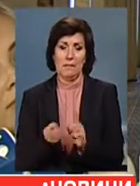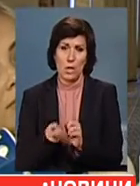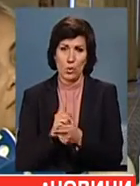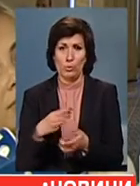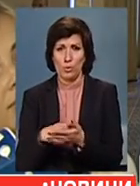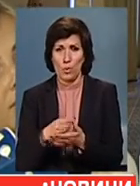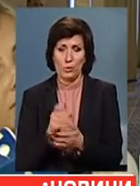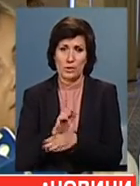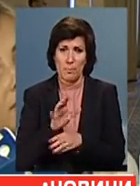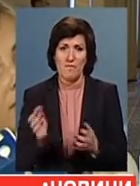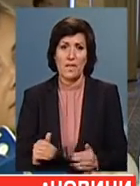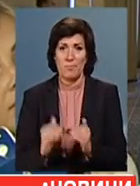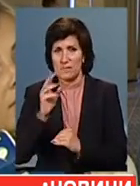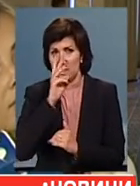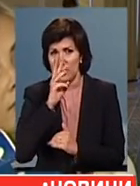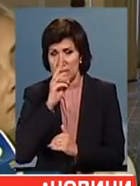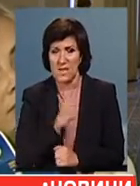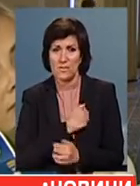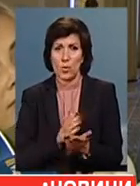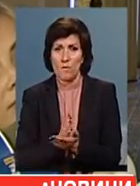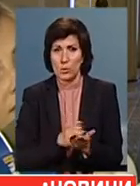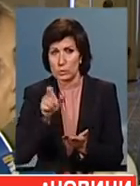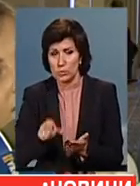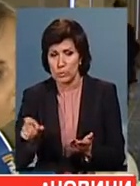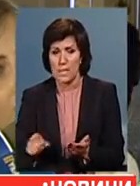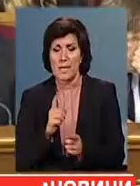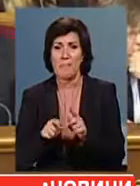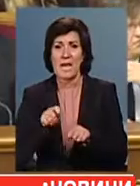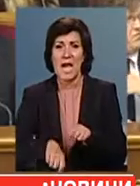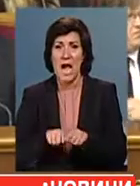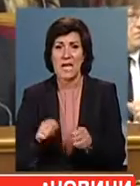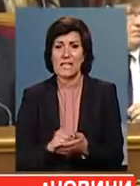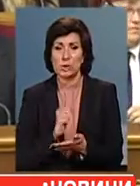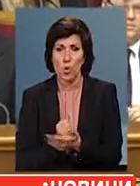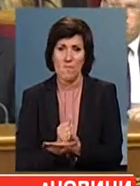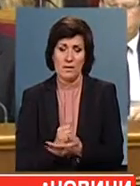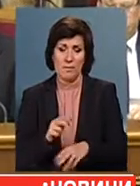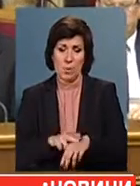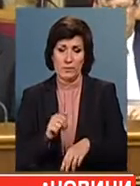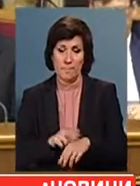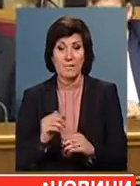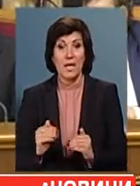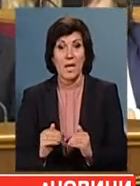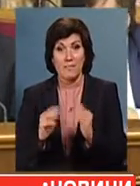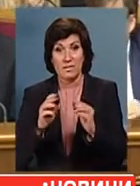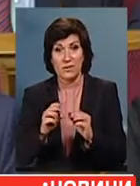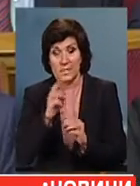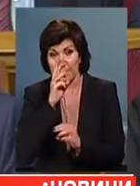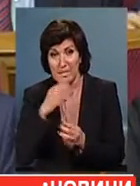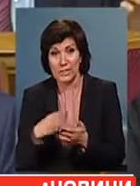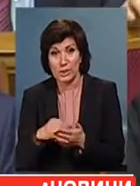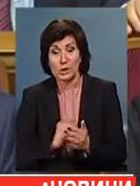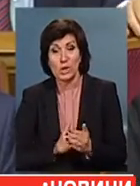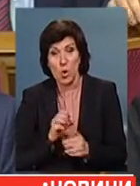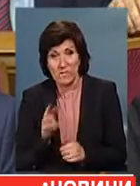ці гроші направити на підвищення зарплатні військовослужбовцям та перетестованим поліціянтам. Міністр фінансів нагадав, що підвищення зарплат чиновникам, в тому